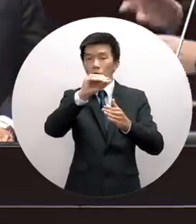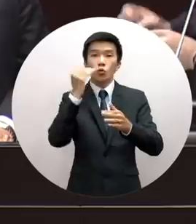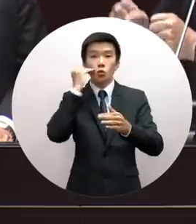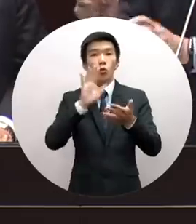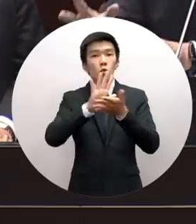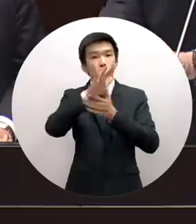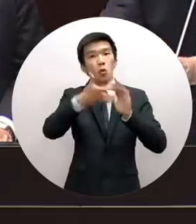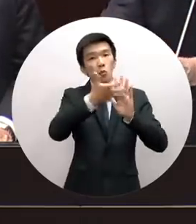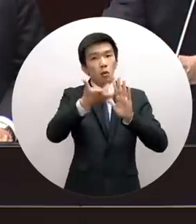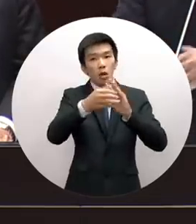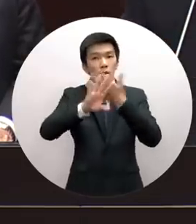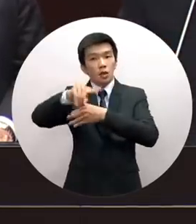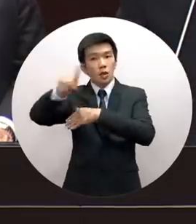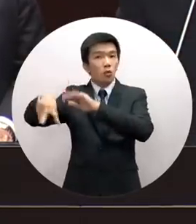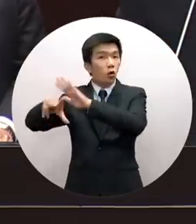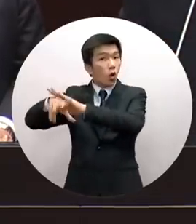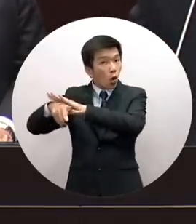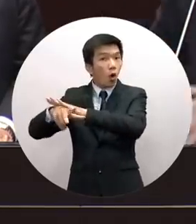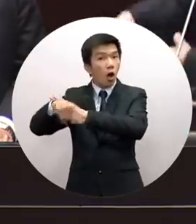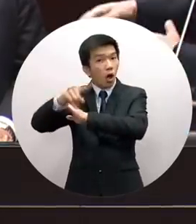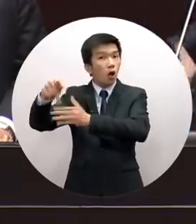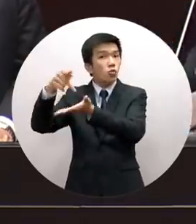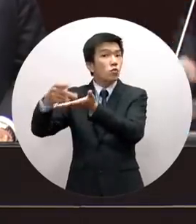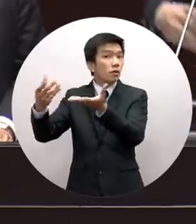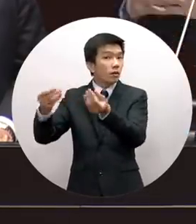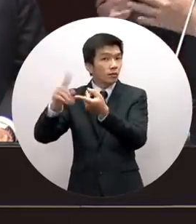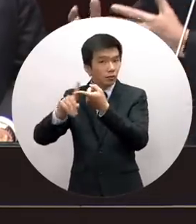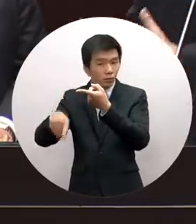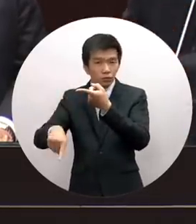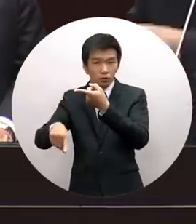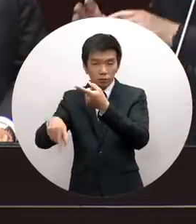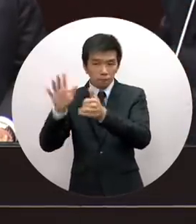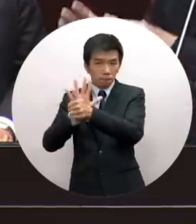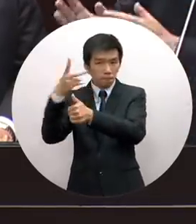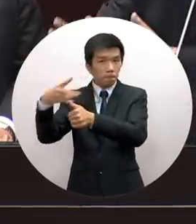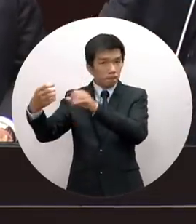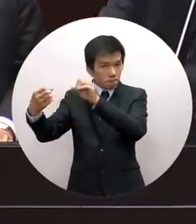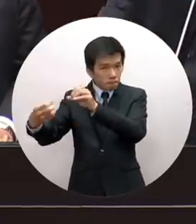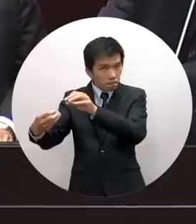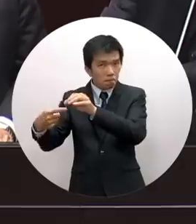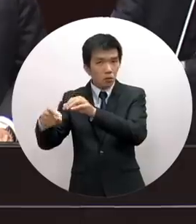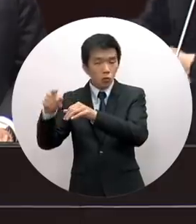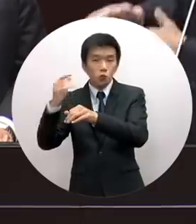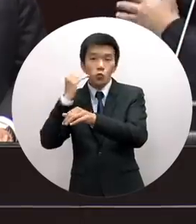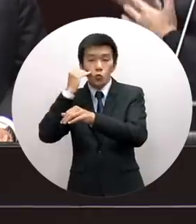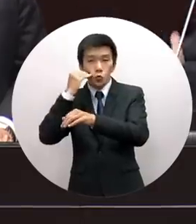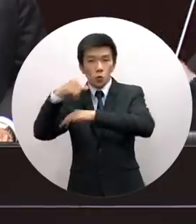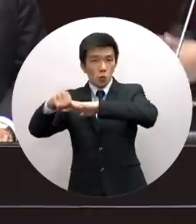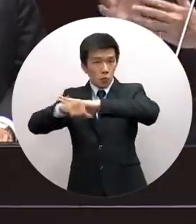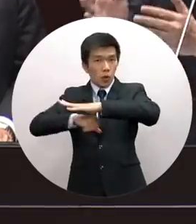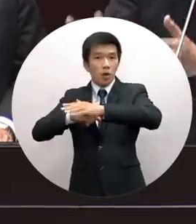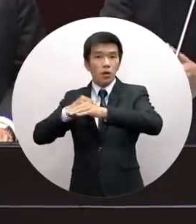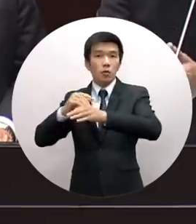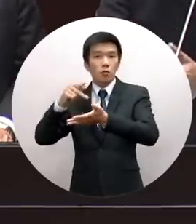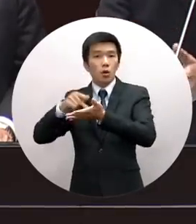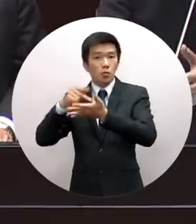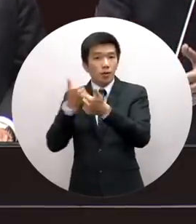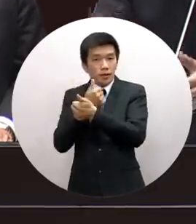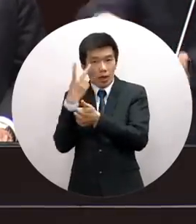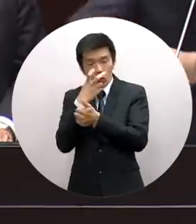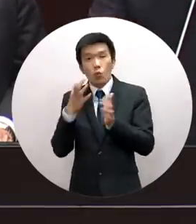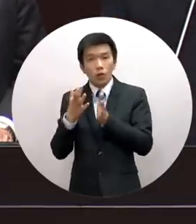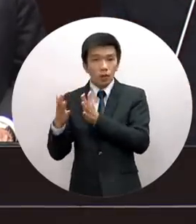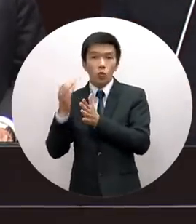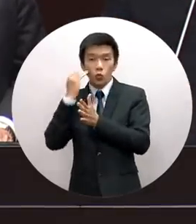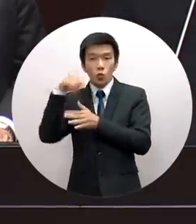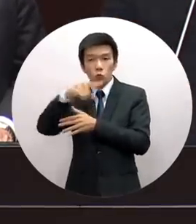120,000户的房子释放出来嘛，他们就不再租了嘛。这些我们会跟他们来谈，他们来加入包租代管的话，120,000户来加入包租代管